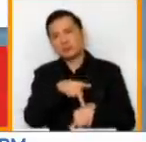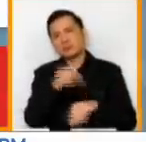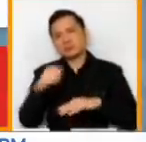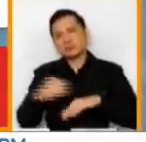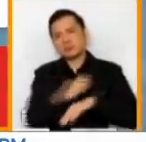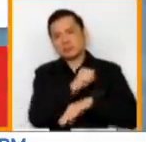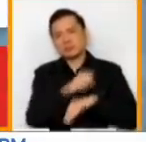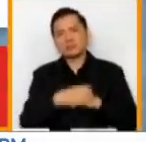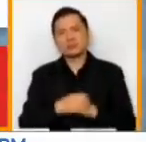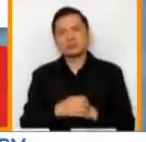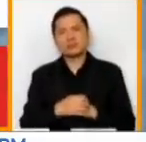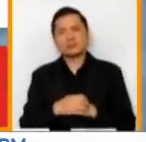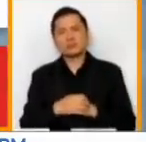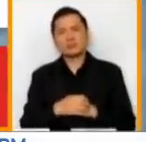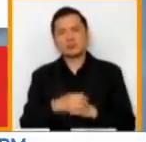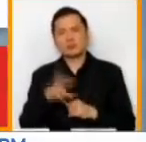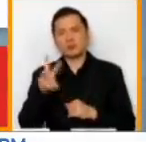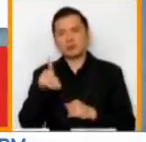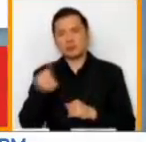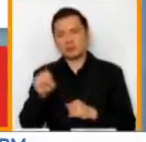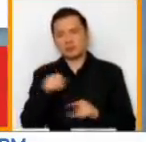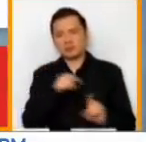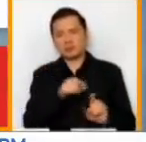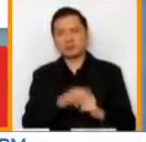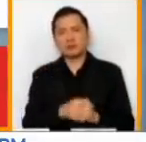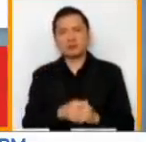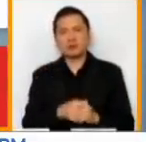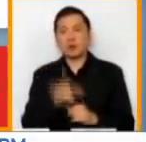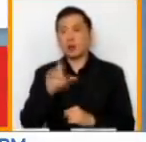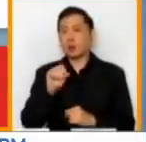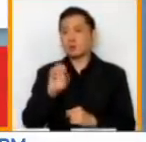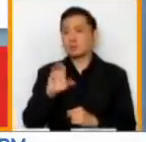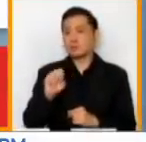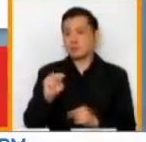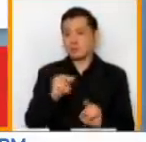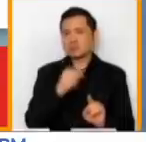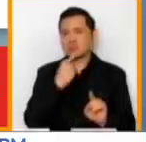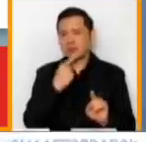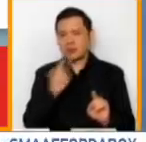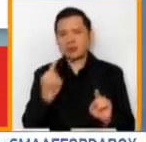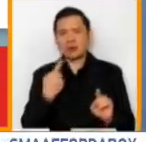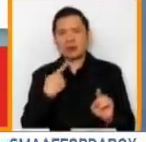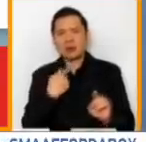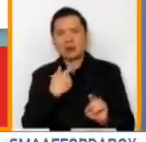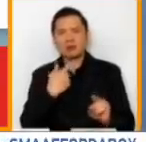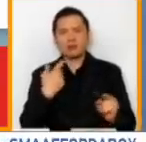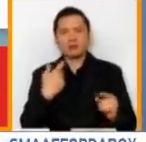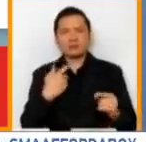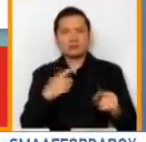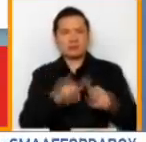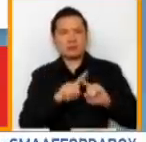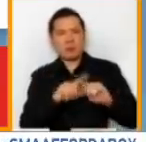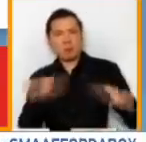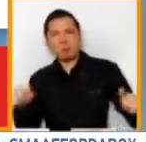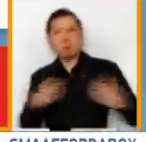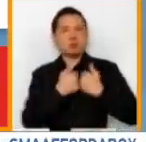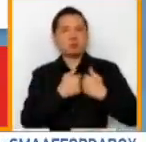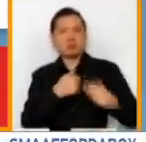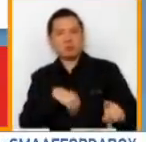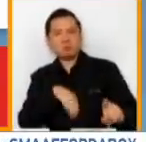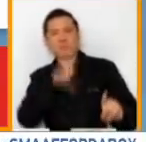Boy Luxin na kabilang sa ipinoprotesta nila ay ang mga radio challenge ng mga Chinese vessels sa ating mga maritime